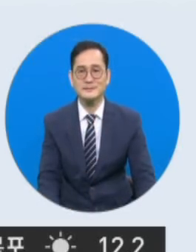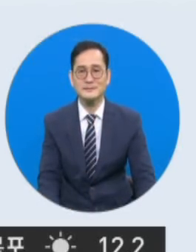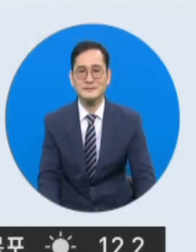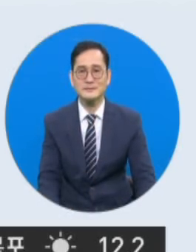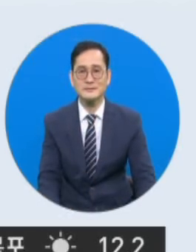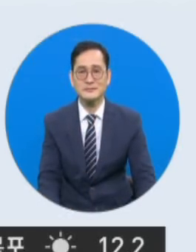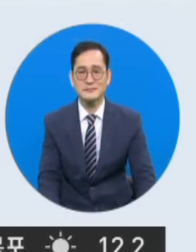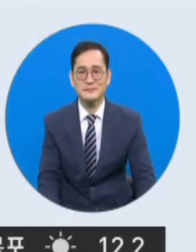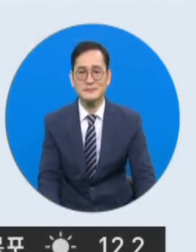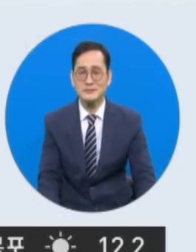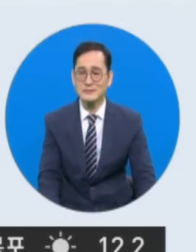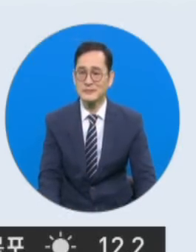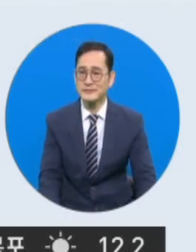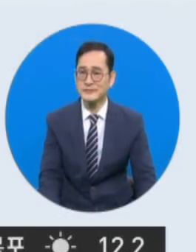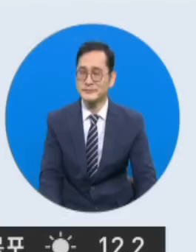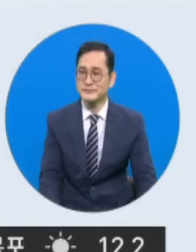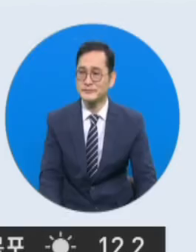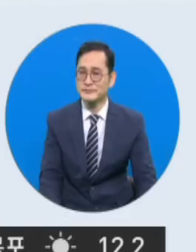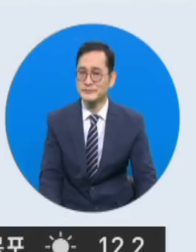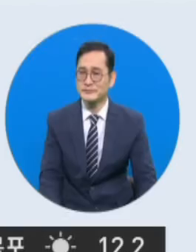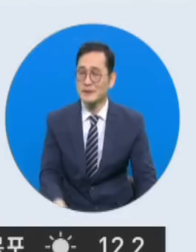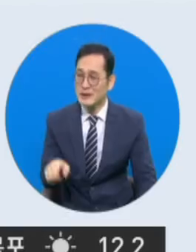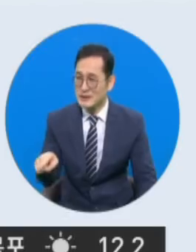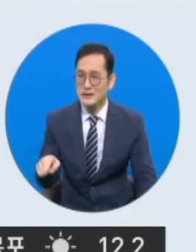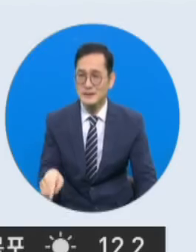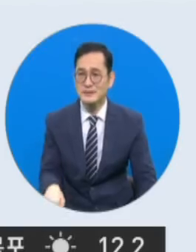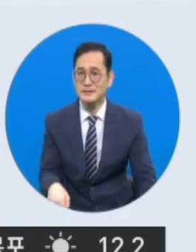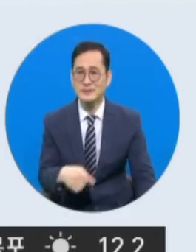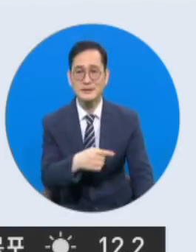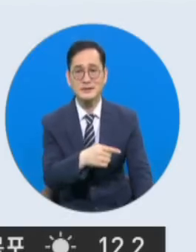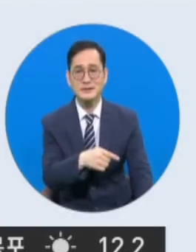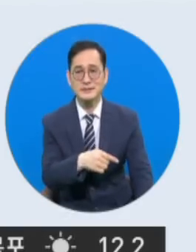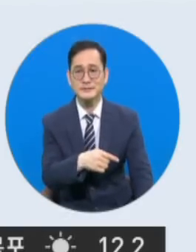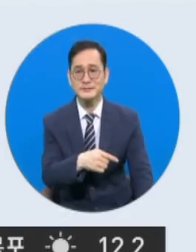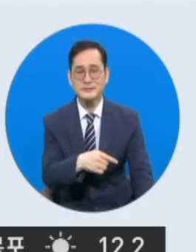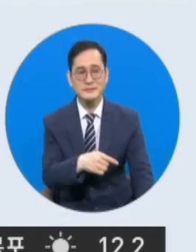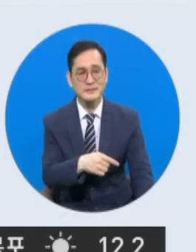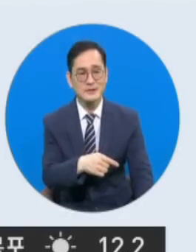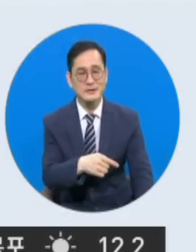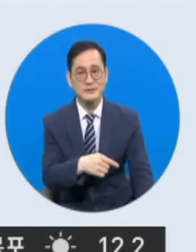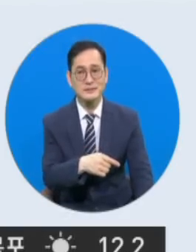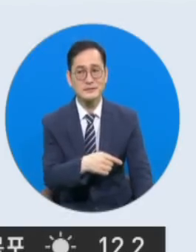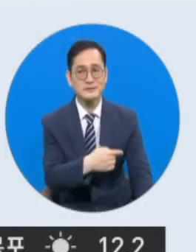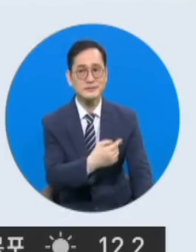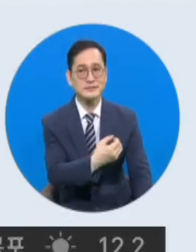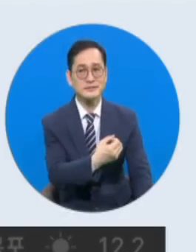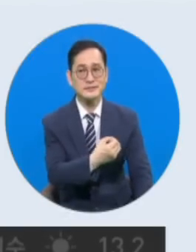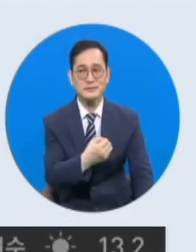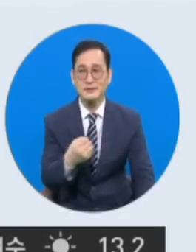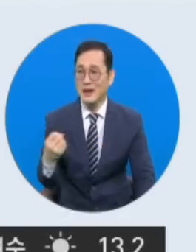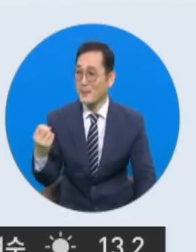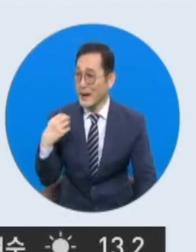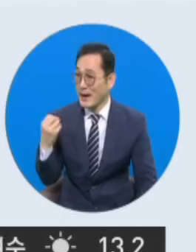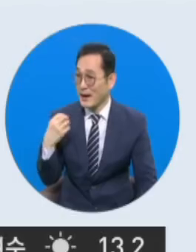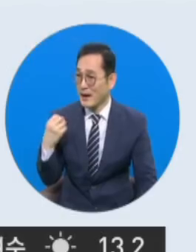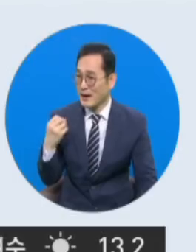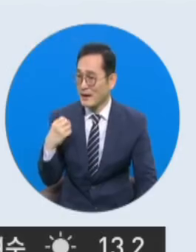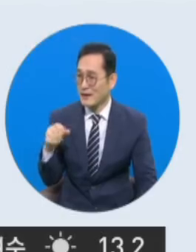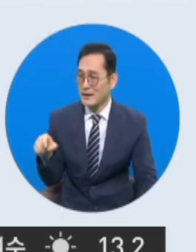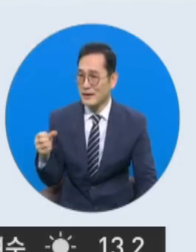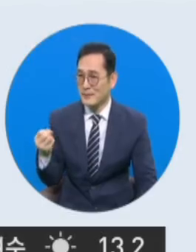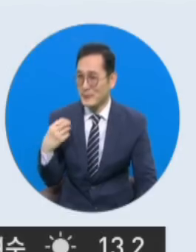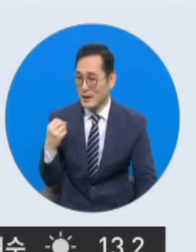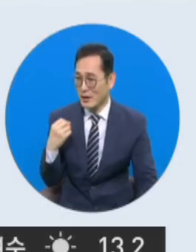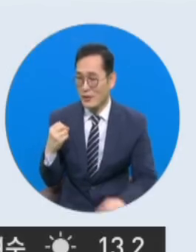의원의 해명이 사실인지 여부를 따져보기 위해서는 어떤 코인을 보유하고 있었고 그 코인이 얼마만큼